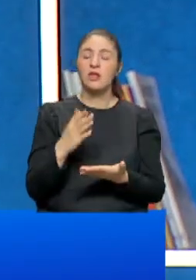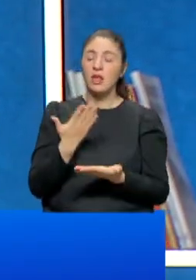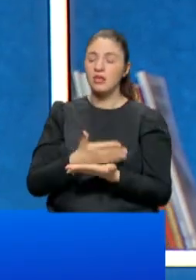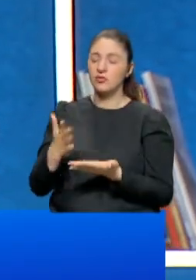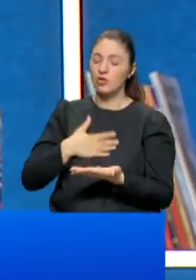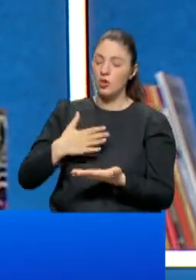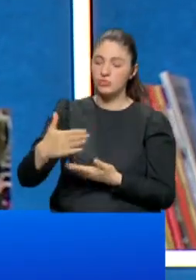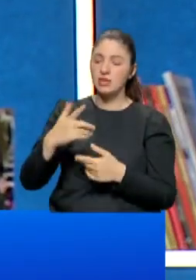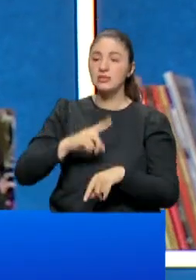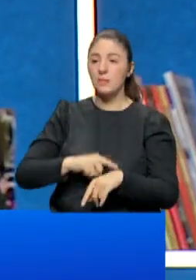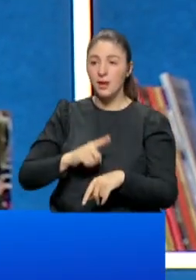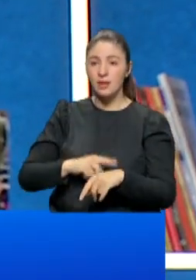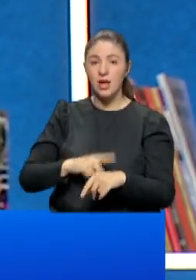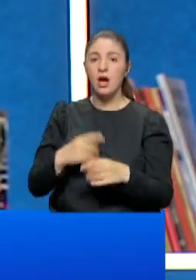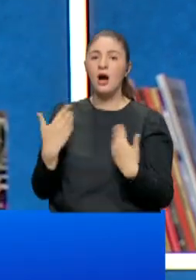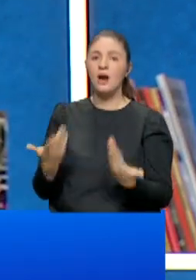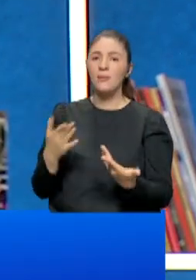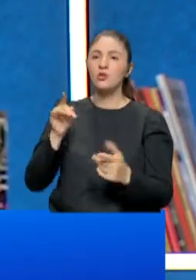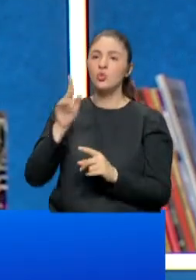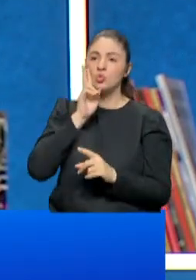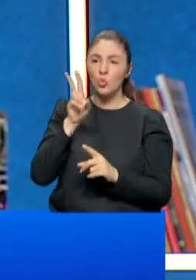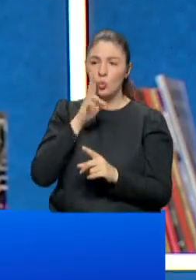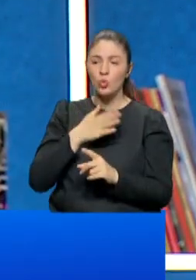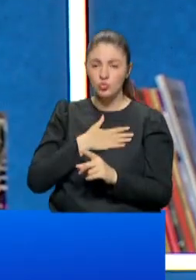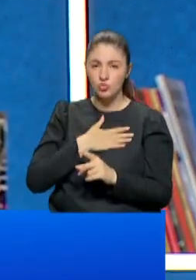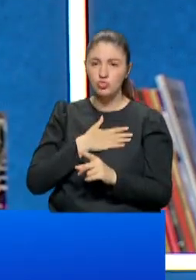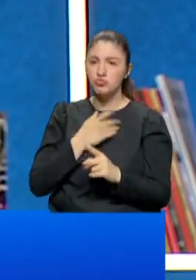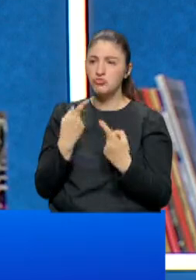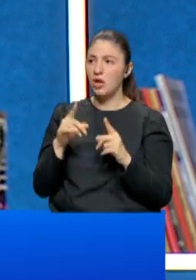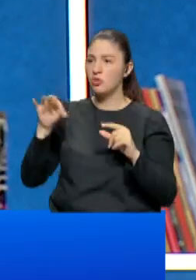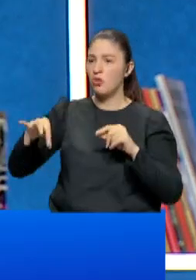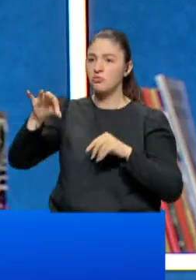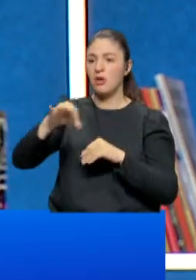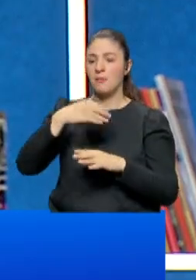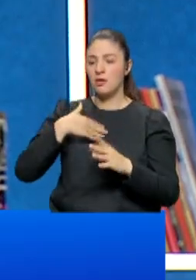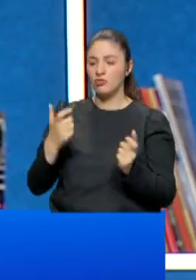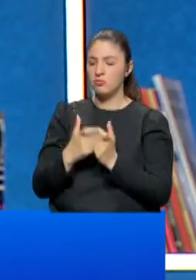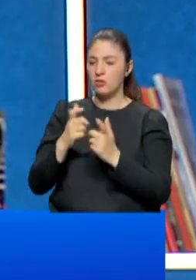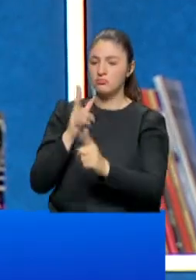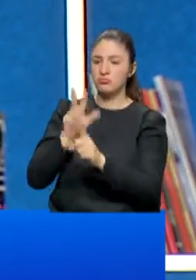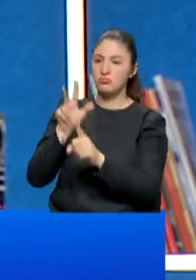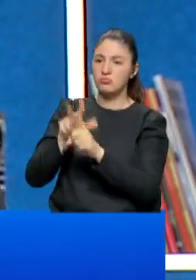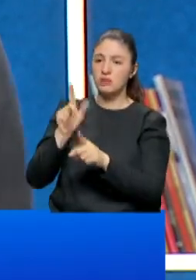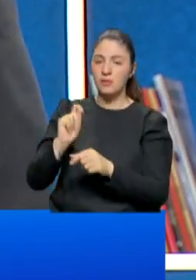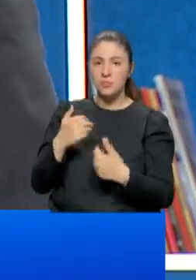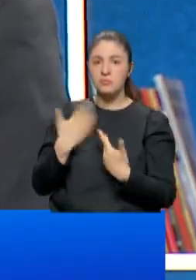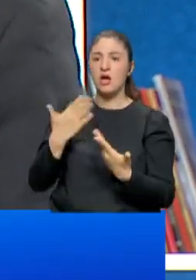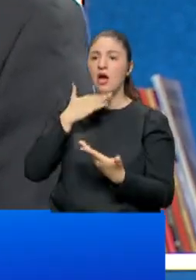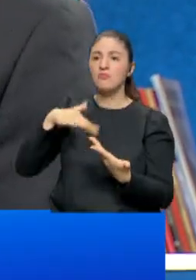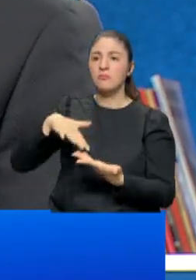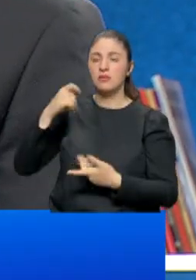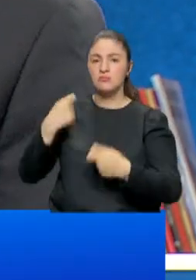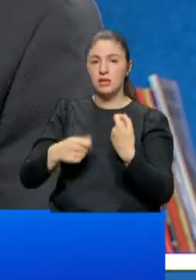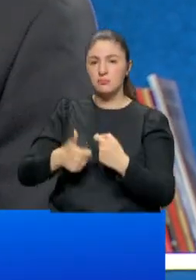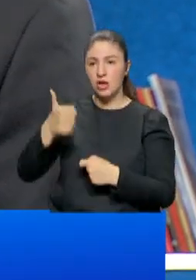Önümüzdeki dönemde Ama şunu görüyoruz farklı noktalarda Ben toplantılara katıldım üste Avrupa